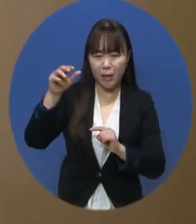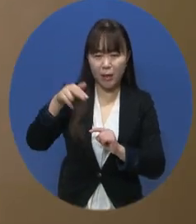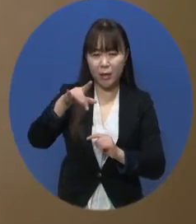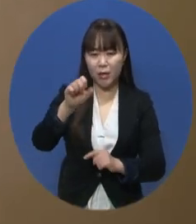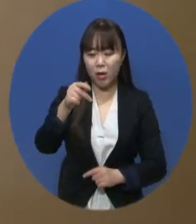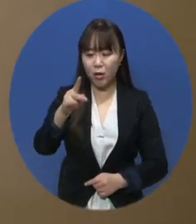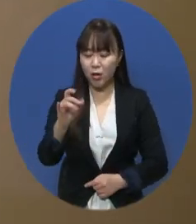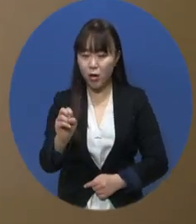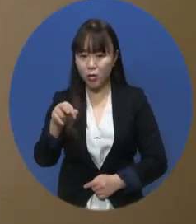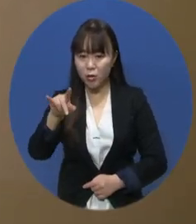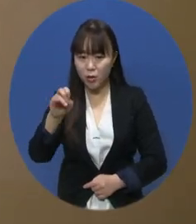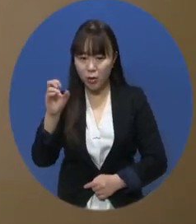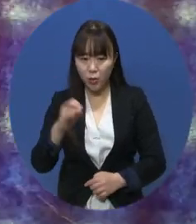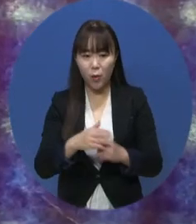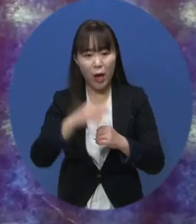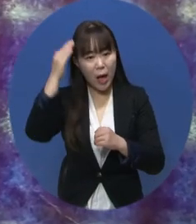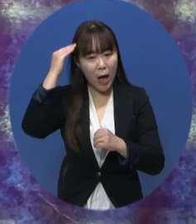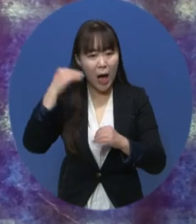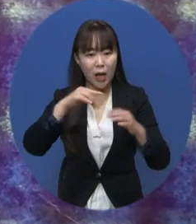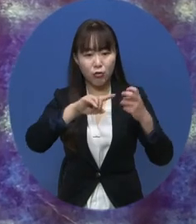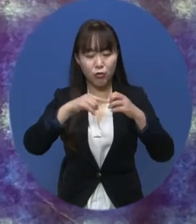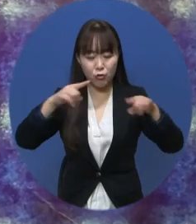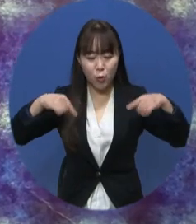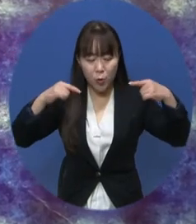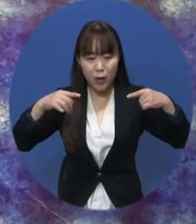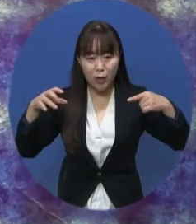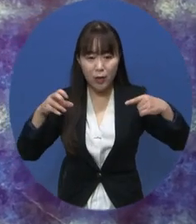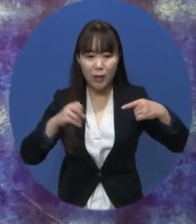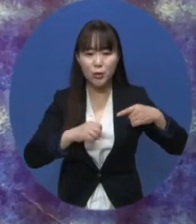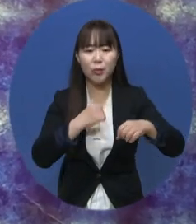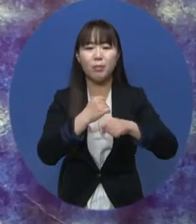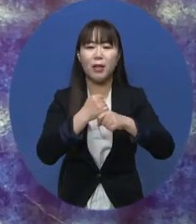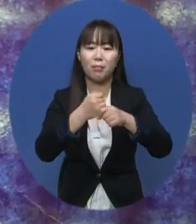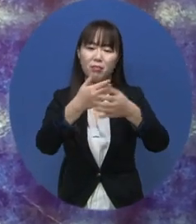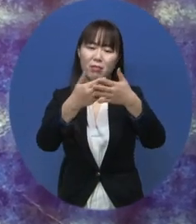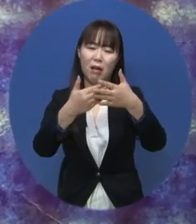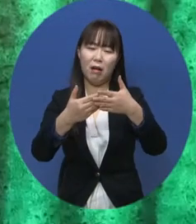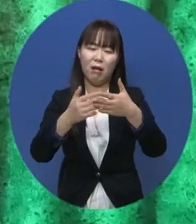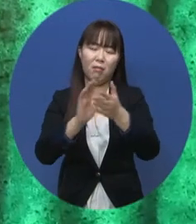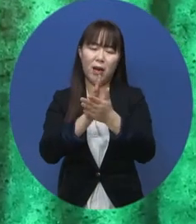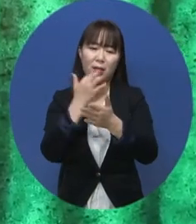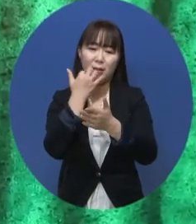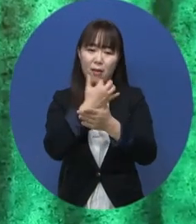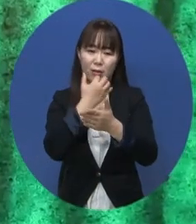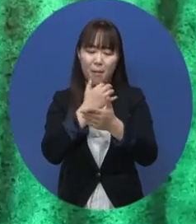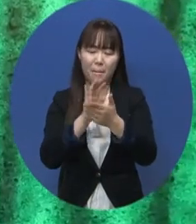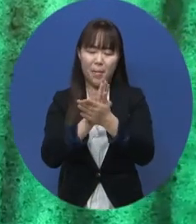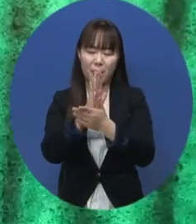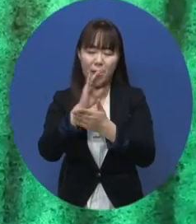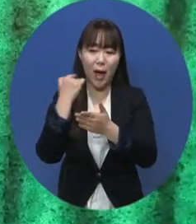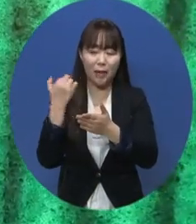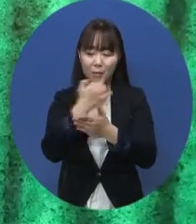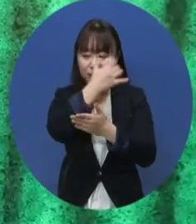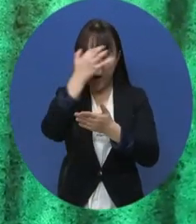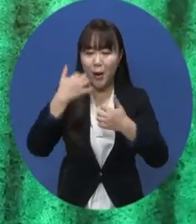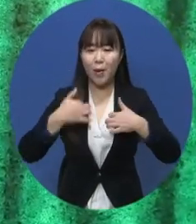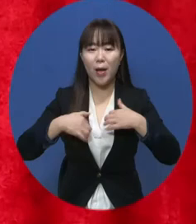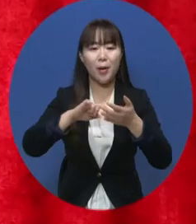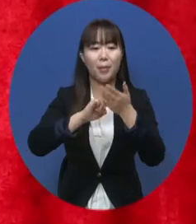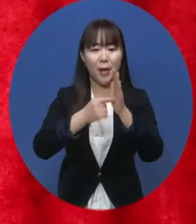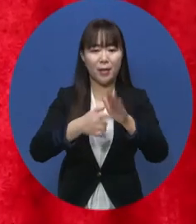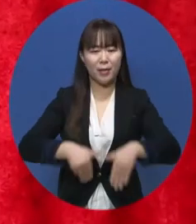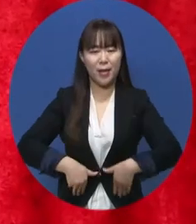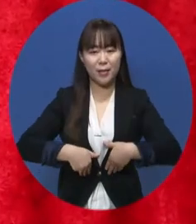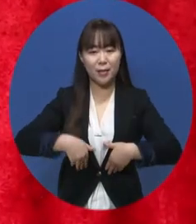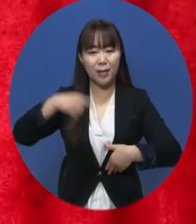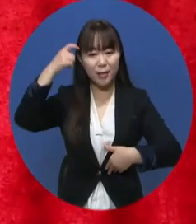작품과 한지를 통한 입체감을 살린 작품들이 모여 화려한 색채로 빛의 아름다움과 환희를 표현한